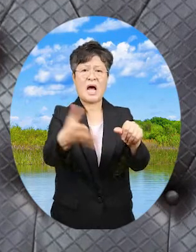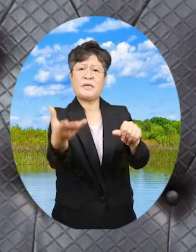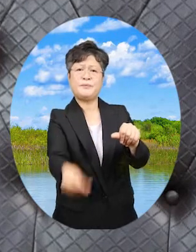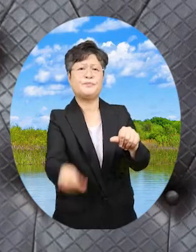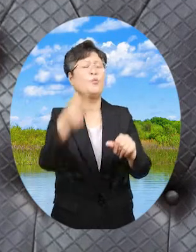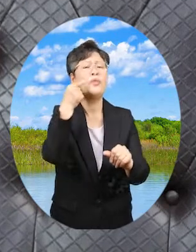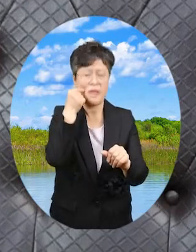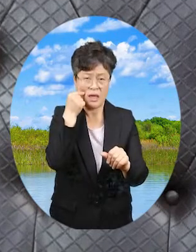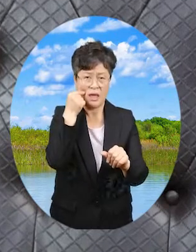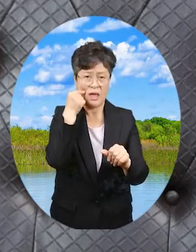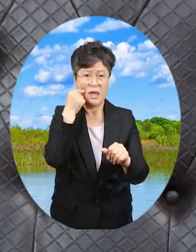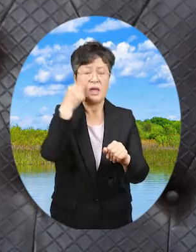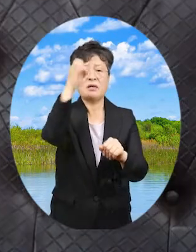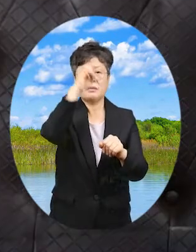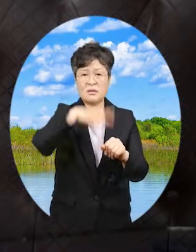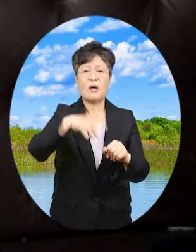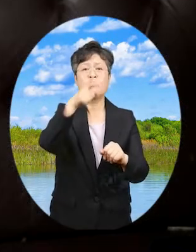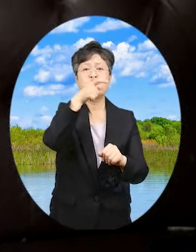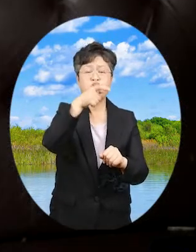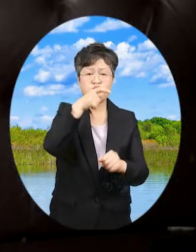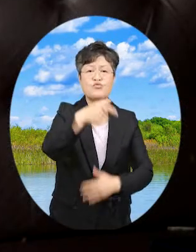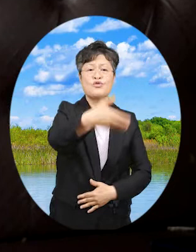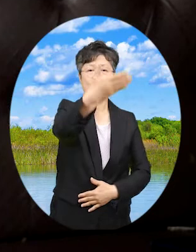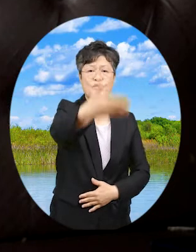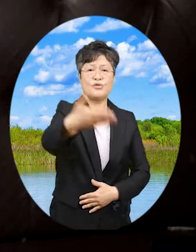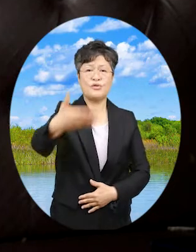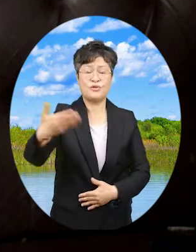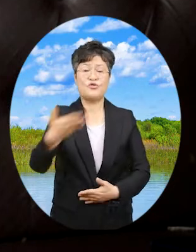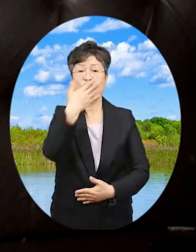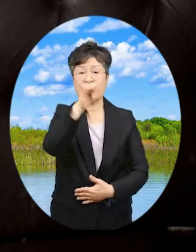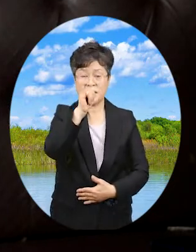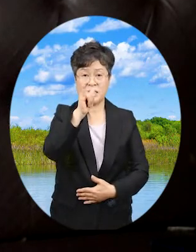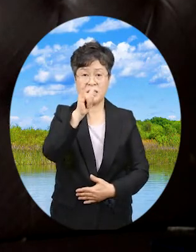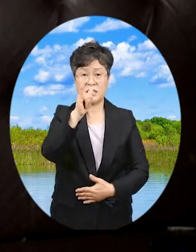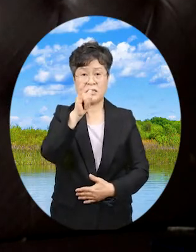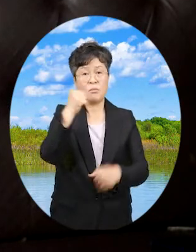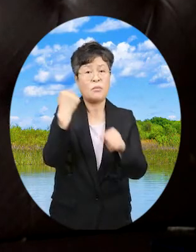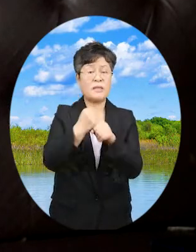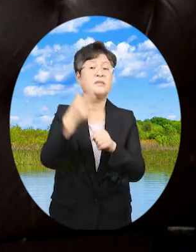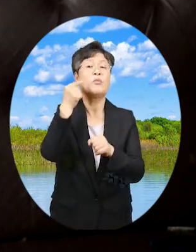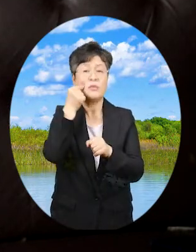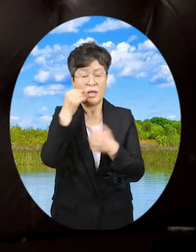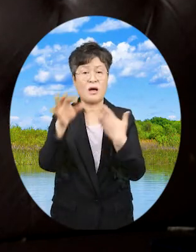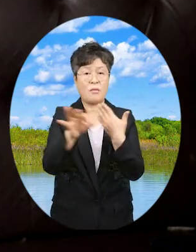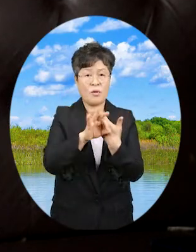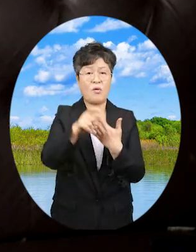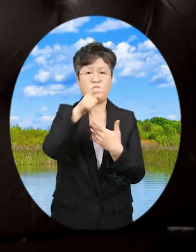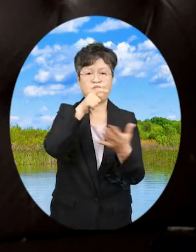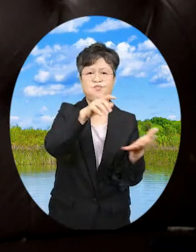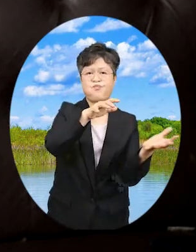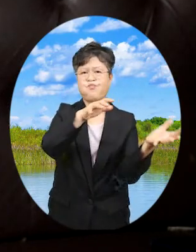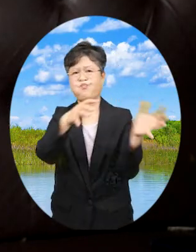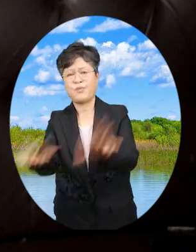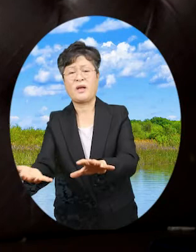공간이라든지 체육시설은 자제해야 된다. 신중해야 된다. 이렇게 생각합니다. 그러면 이전부터 계속 이런 걸 지키기 위해서, 그러니까